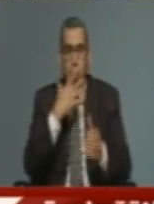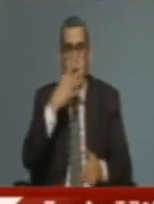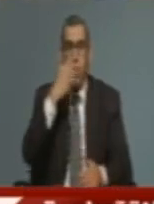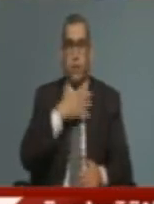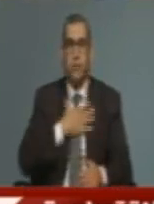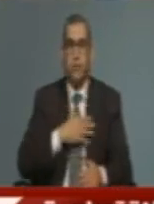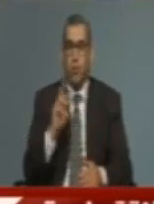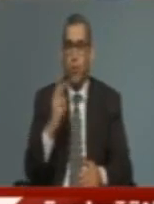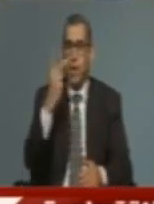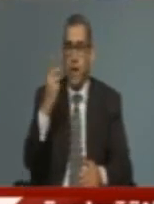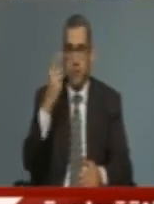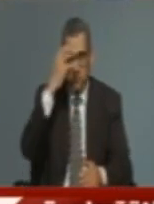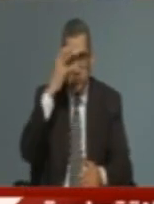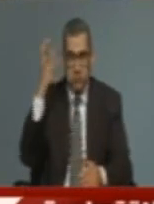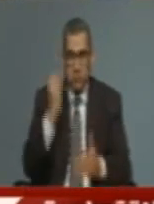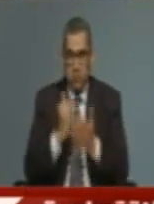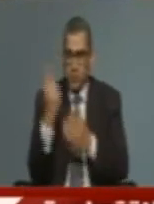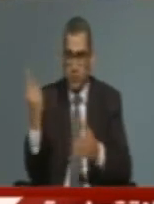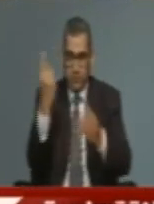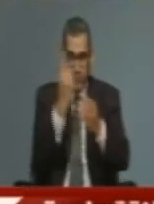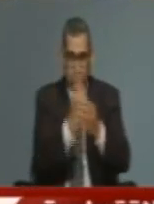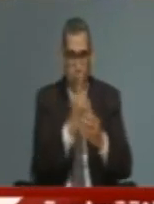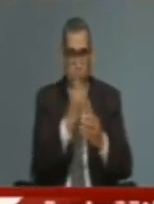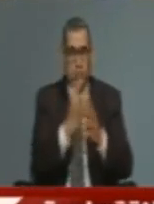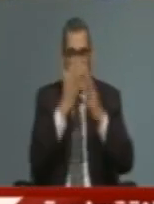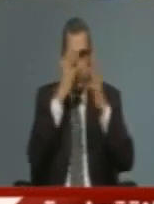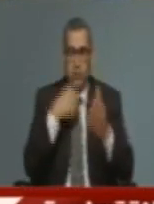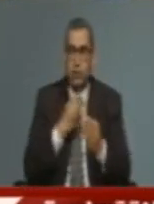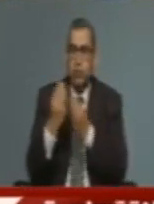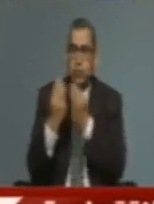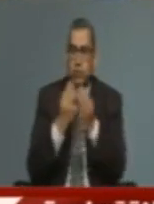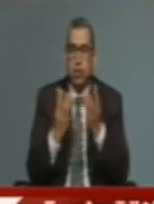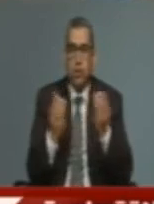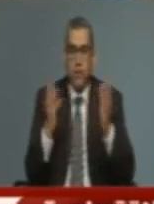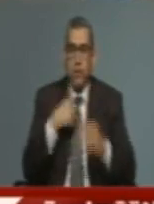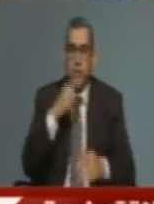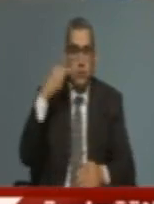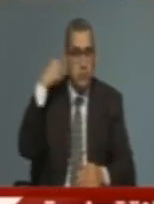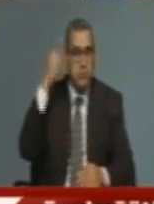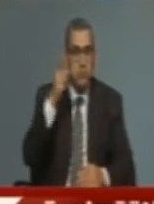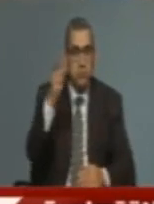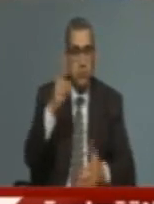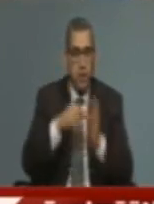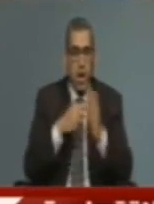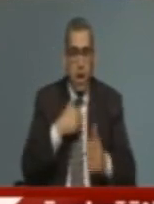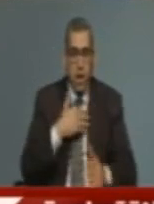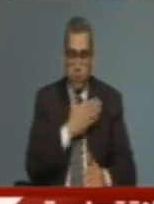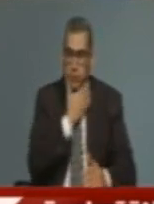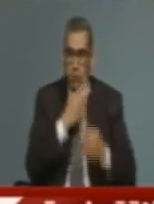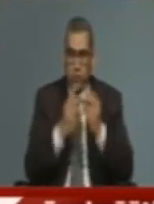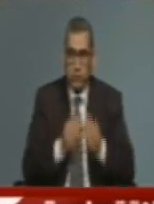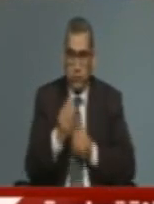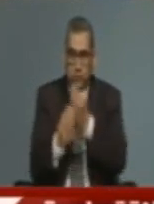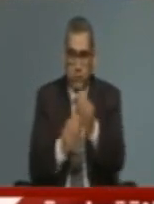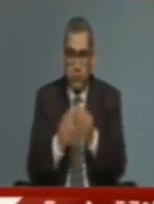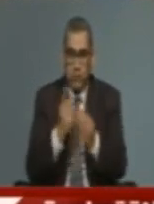مختلفة في المدرسة ديت. وكلمت معهم كتير، قلت لهم تفتكروا أنا مستعد أديكوا تكلفة التشغيل